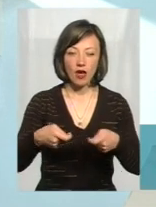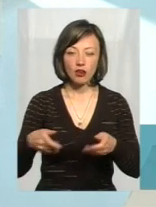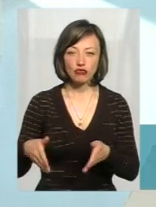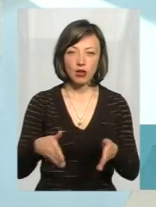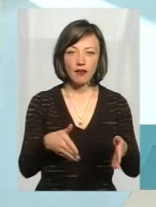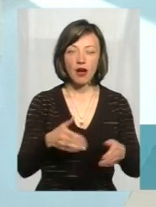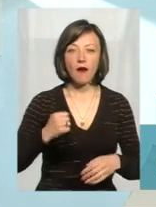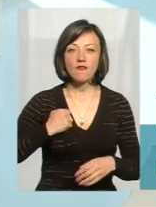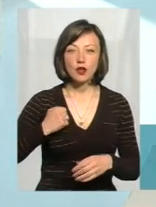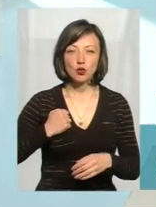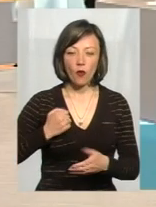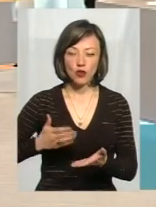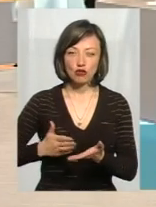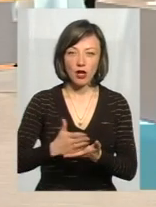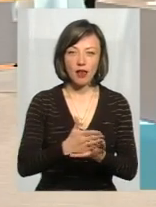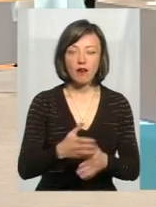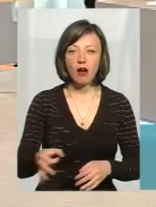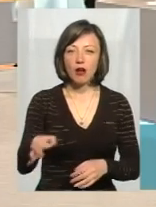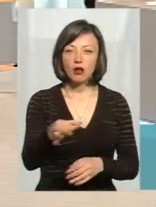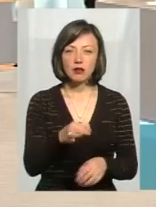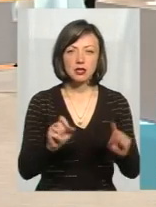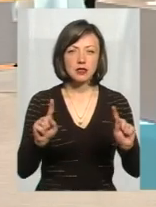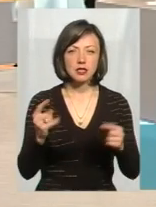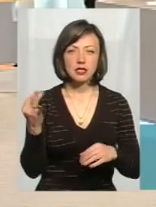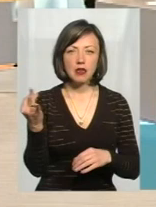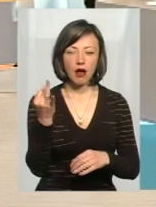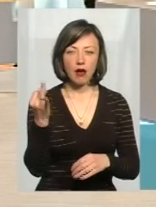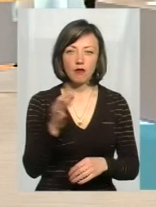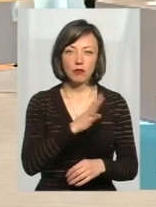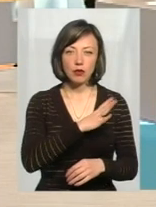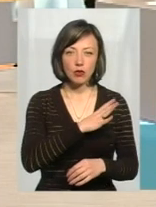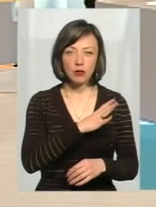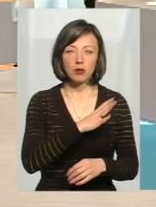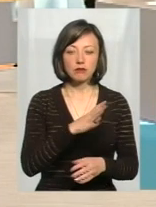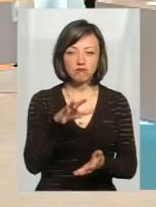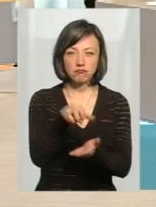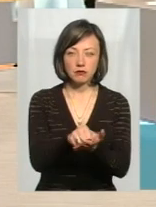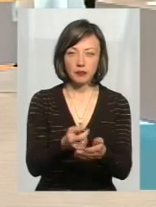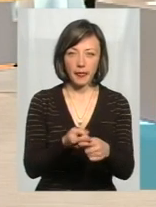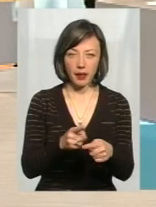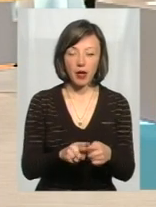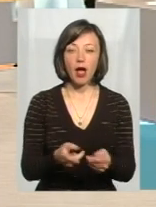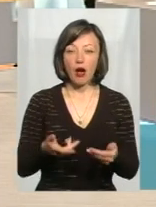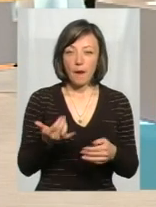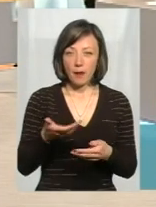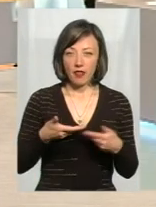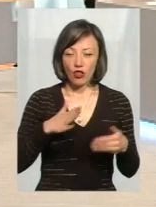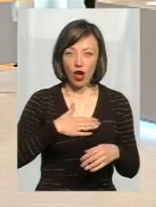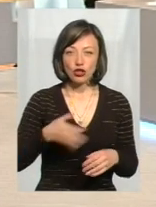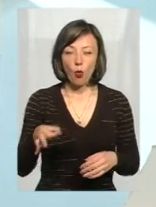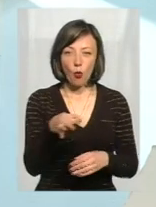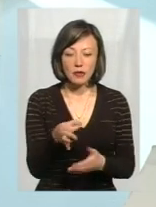шляхів, тому що край надзвичайно цікавий і цікаво було володіти ним. Ми знаходимося на